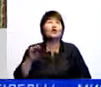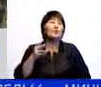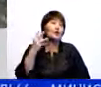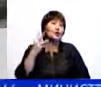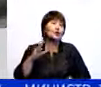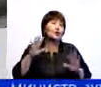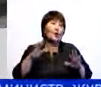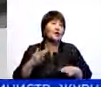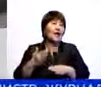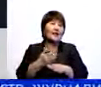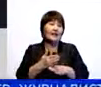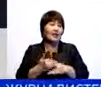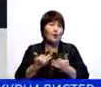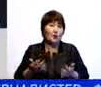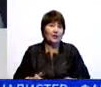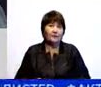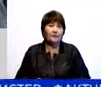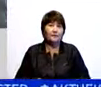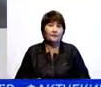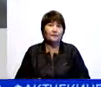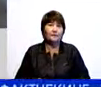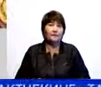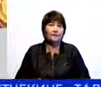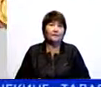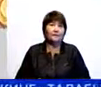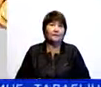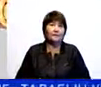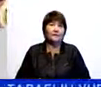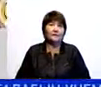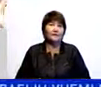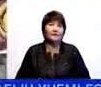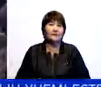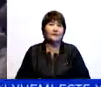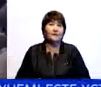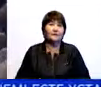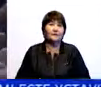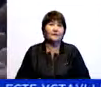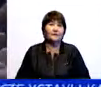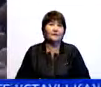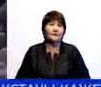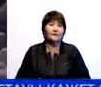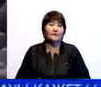үшінші орынды теңдей бөлісті. Альмира Оразбай, Талғат Алменов, Қанат Махамбетов, Қызылорда телеарнасы.